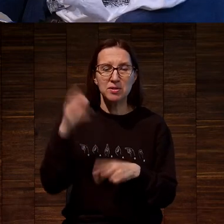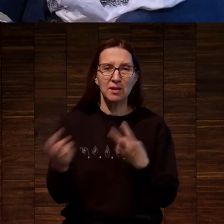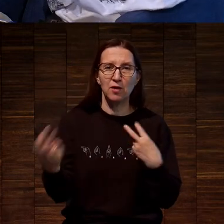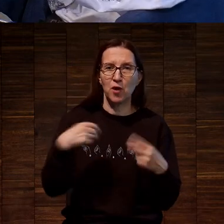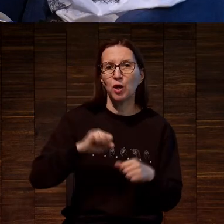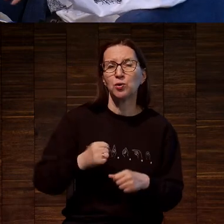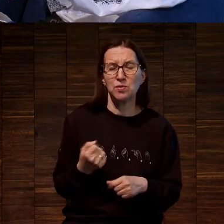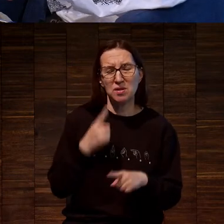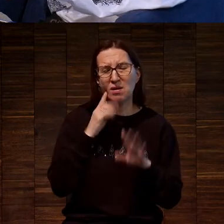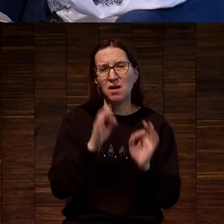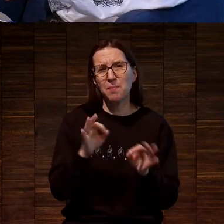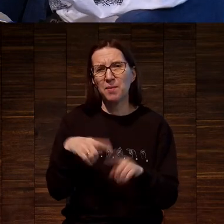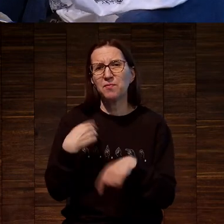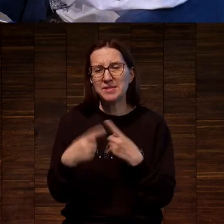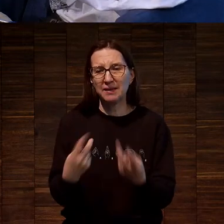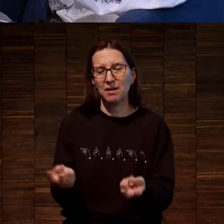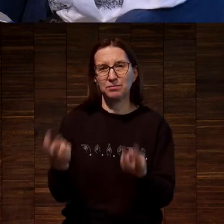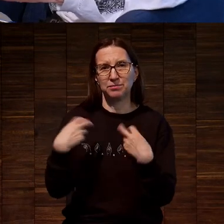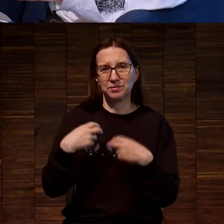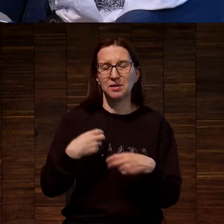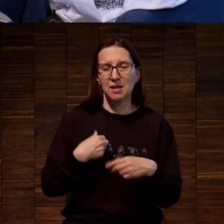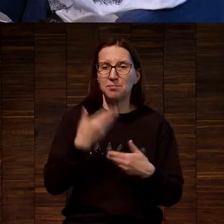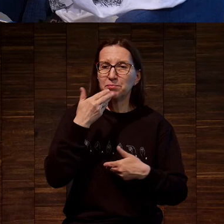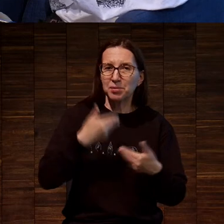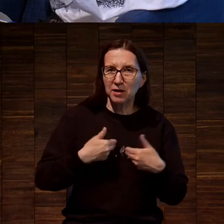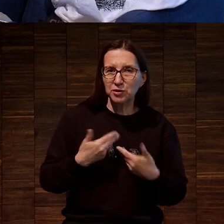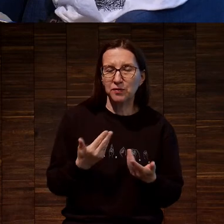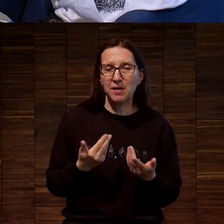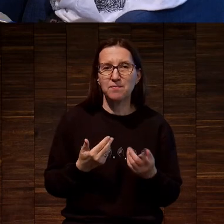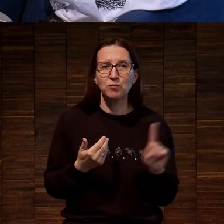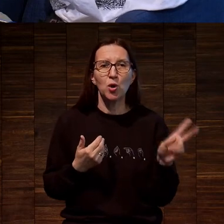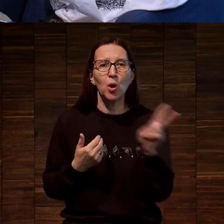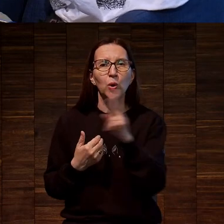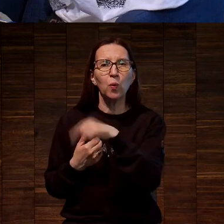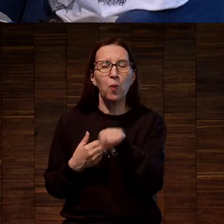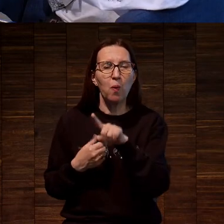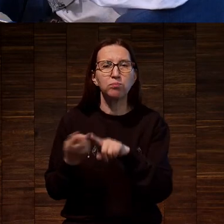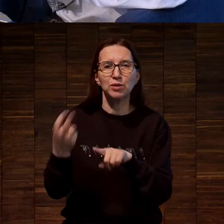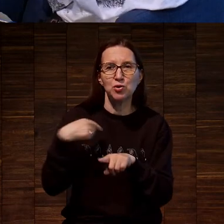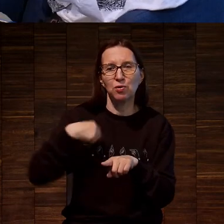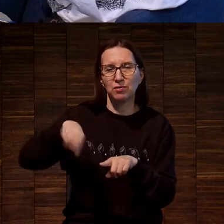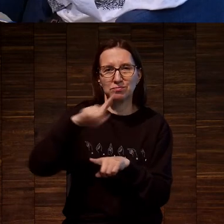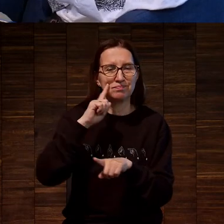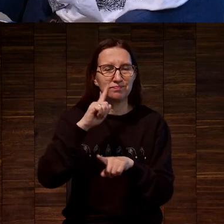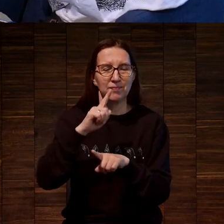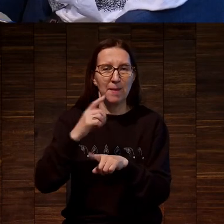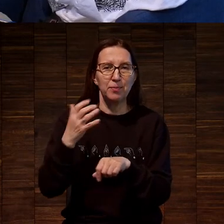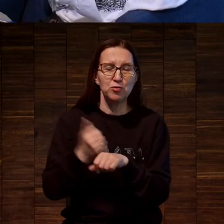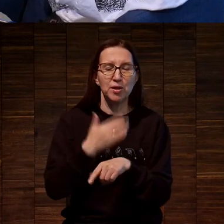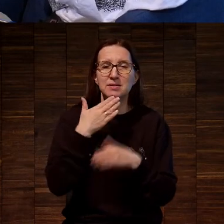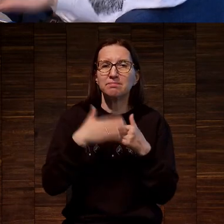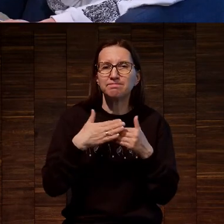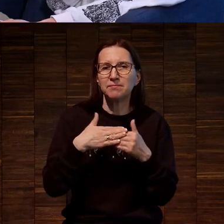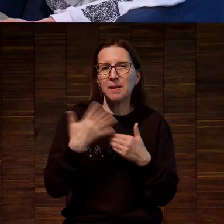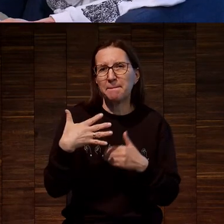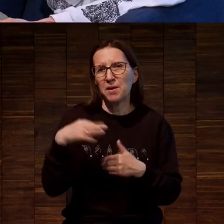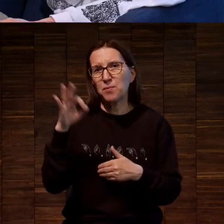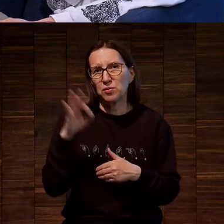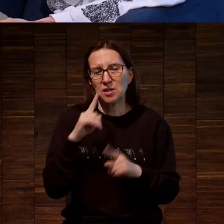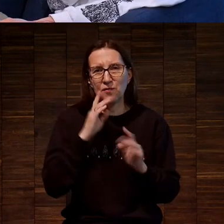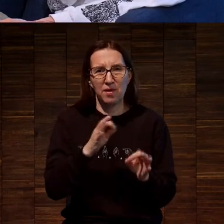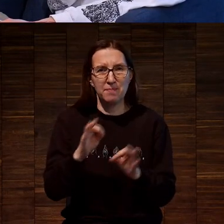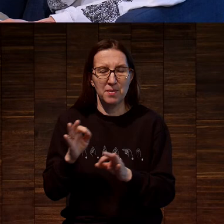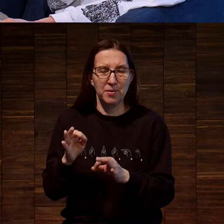всегда приходили на площадки и спрашивали, кто к вам пришел. И всегда около 50%, ну не всегда,